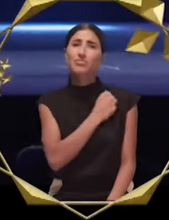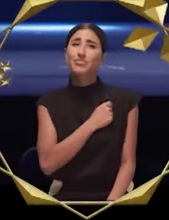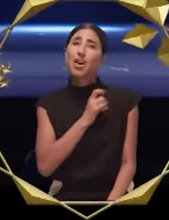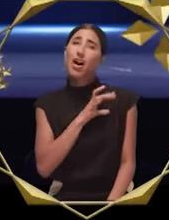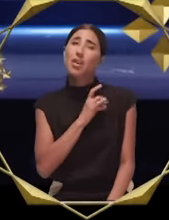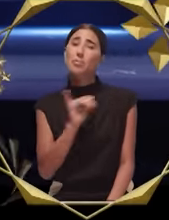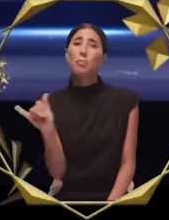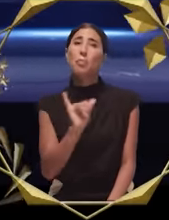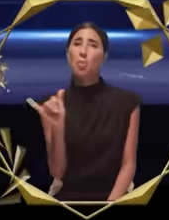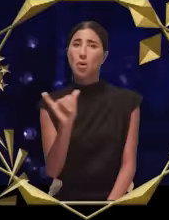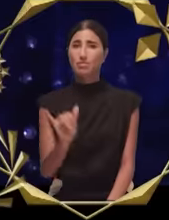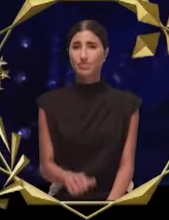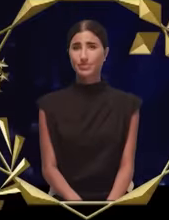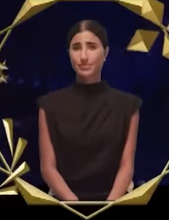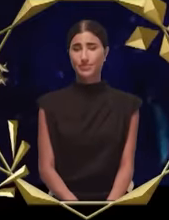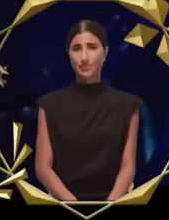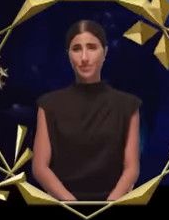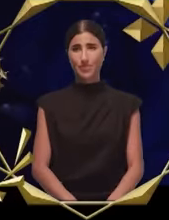عالم ما لم تستطع